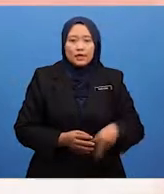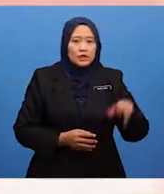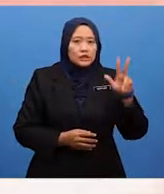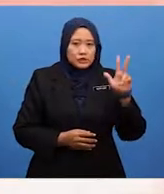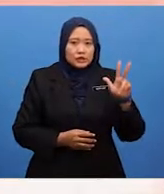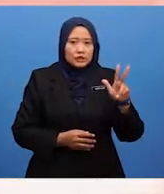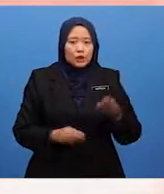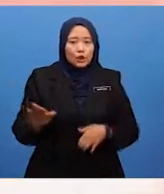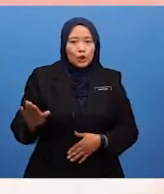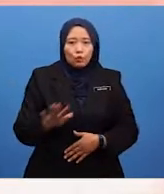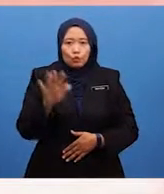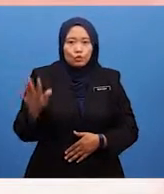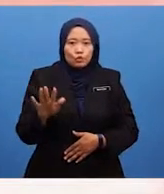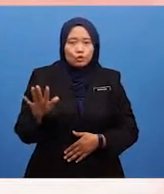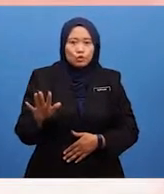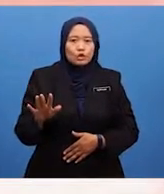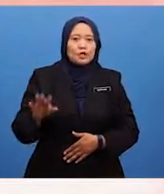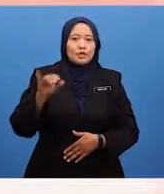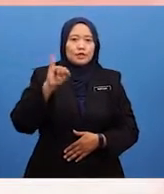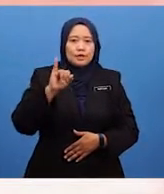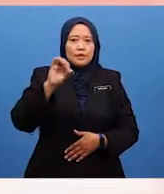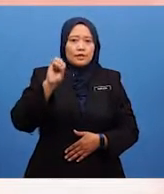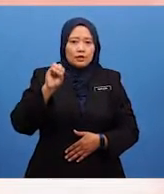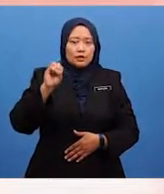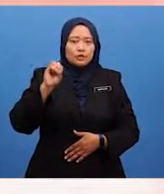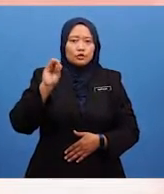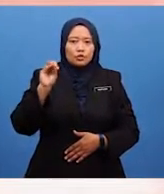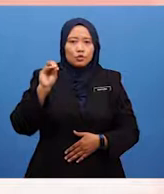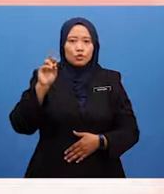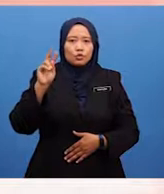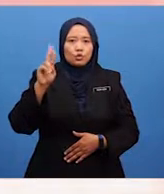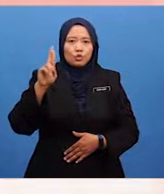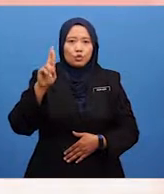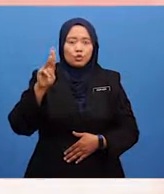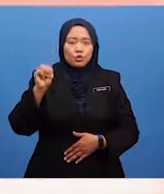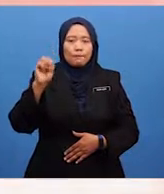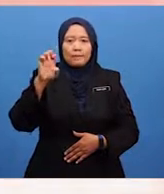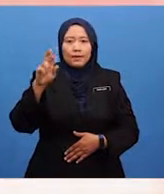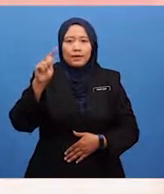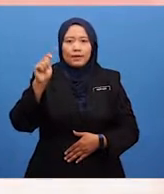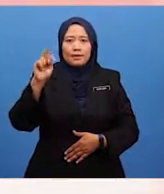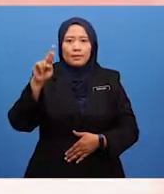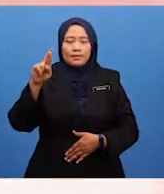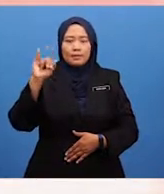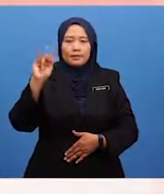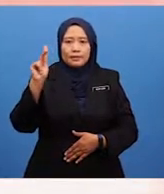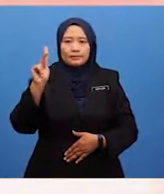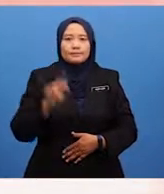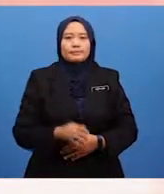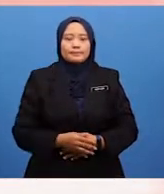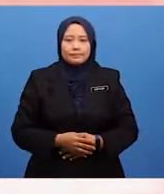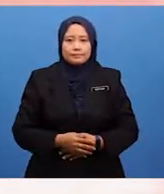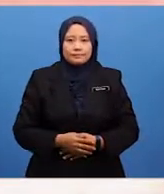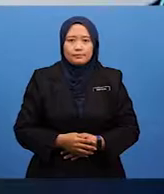ketiga ilahun curan isometrik ataupun isometrik projection sebenarnya juga review tersebut kepada